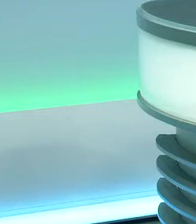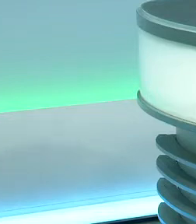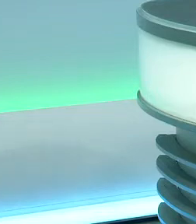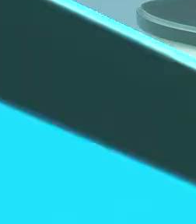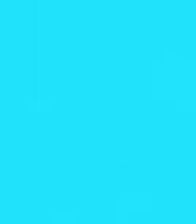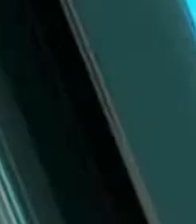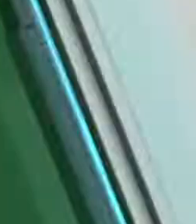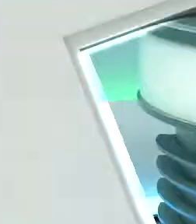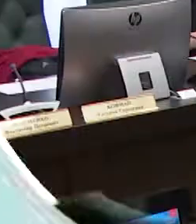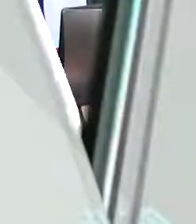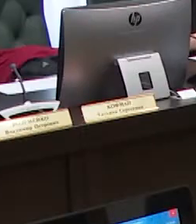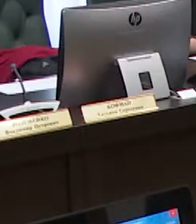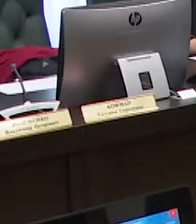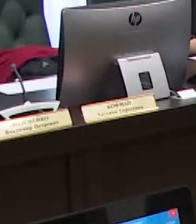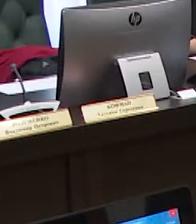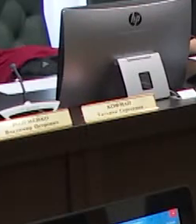выпуска.